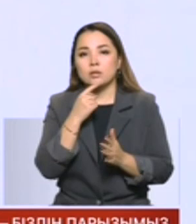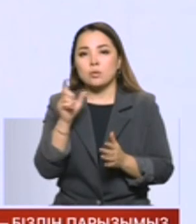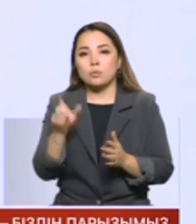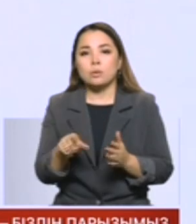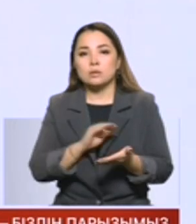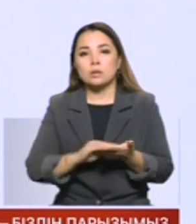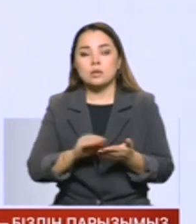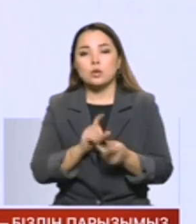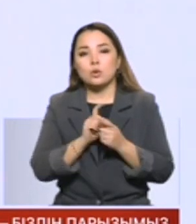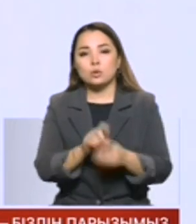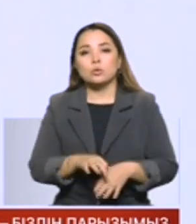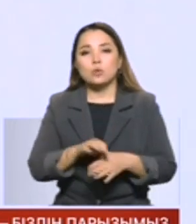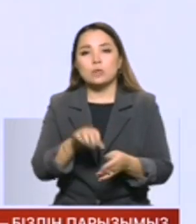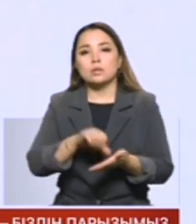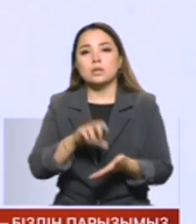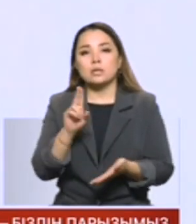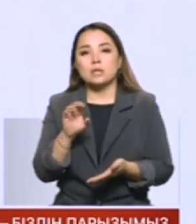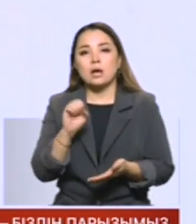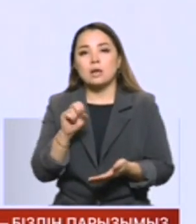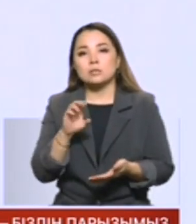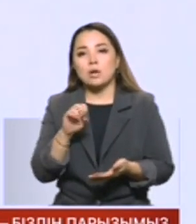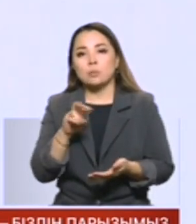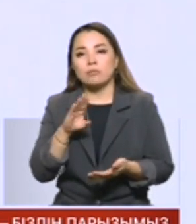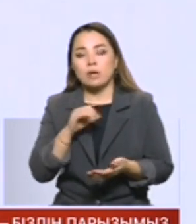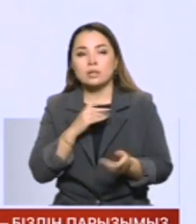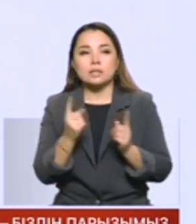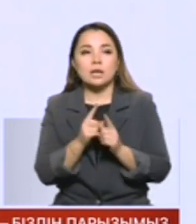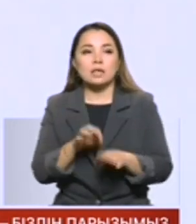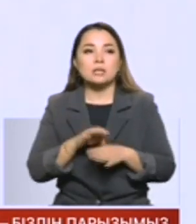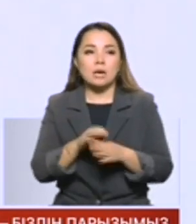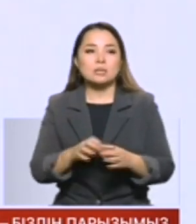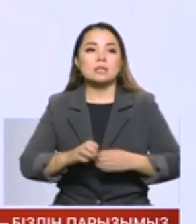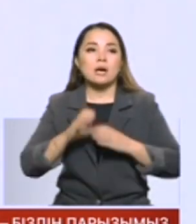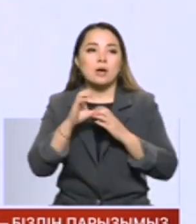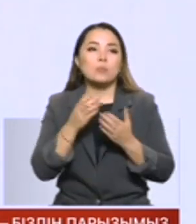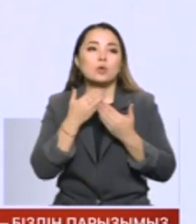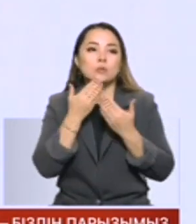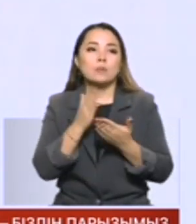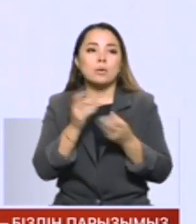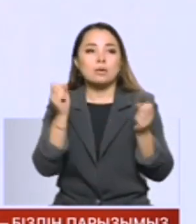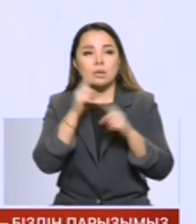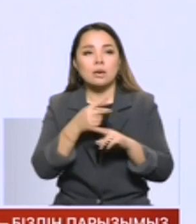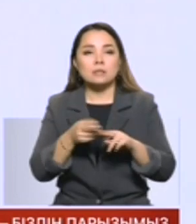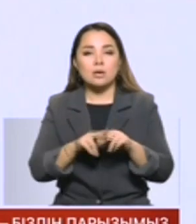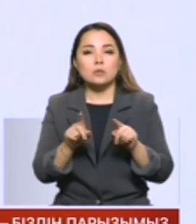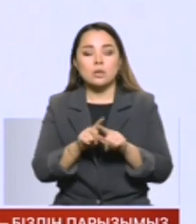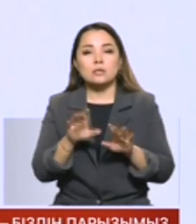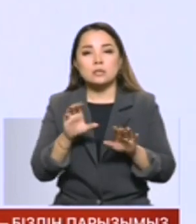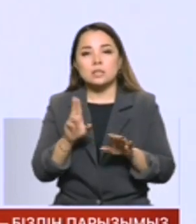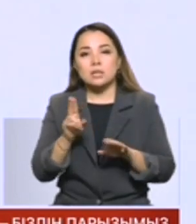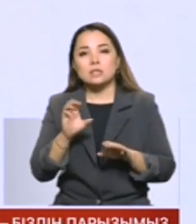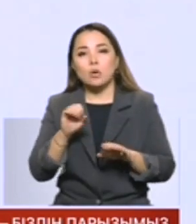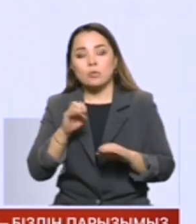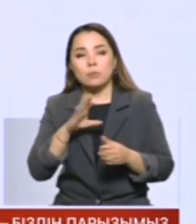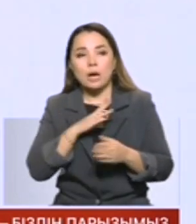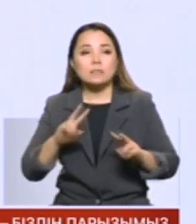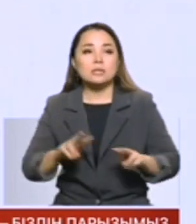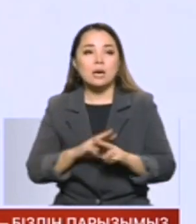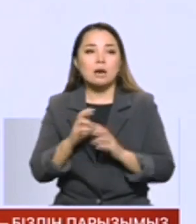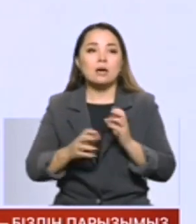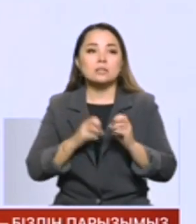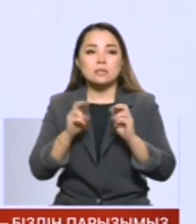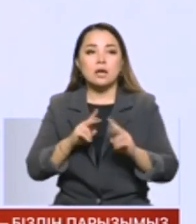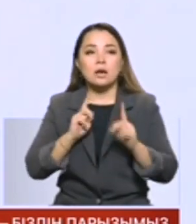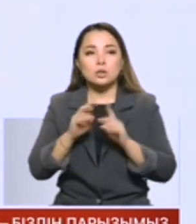финляндиялық буллингпен күрес ұйымының өкілі Кристина Салмивалиге Skype арқылы қосылып сұрап көрейік. Кристина Салмивали Астанада өткен халықаралық